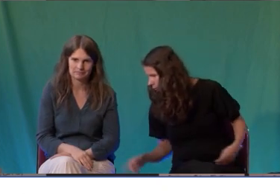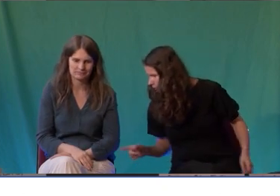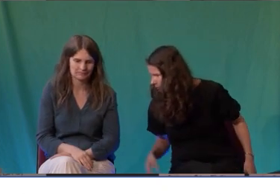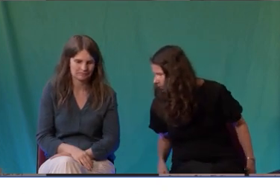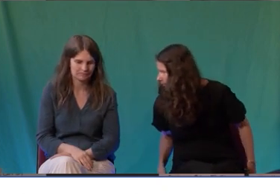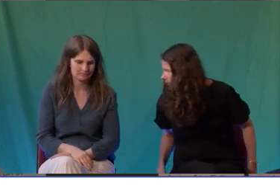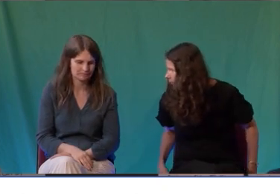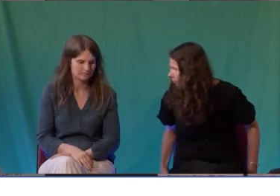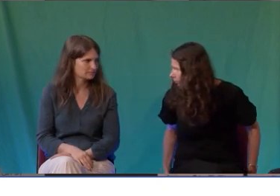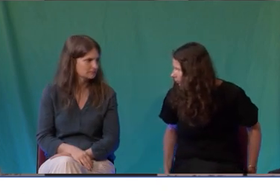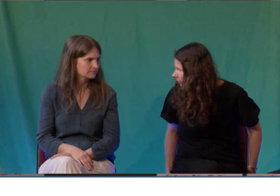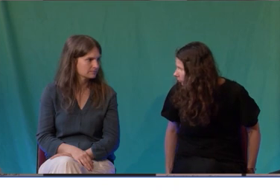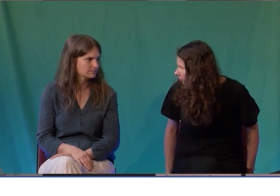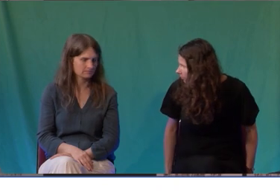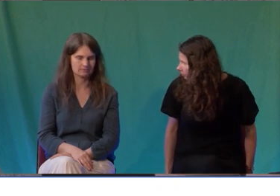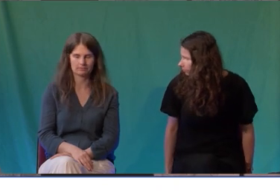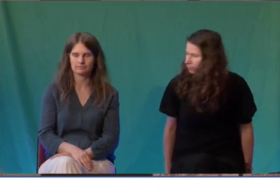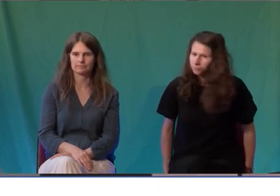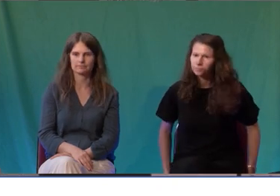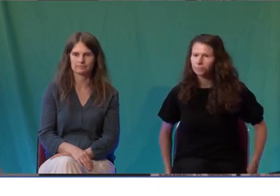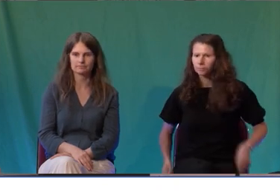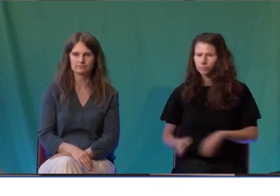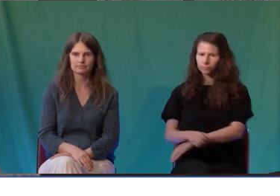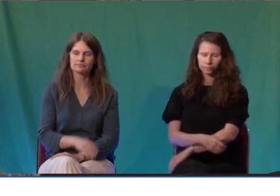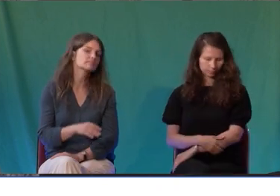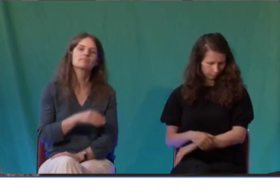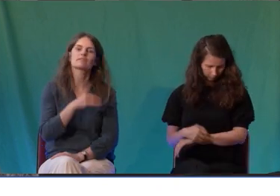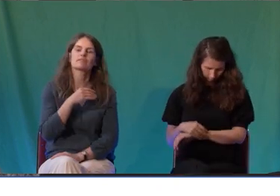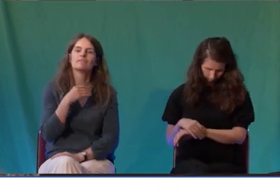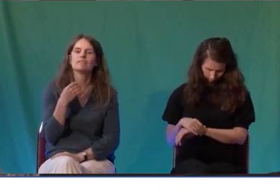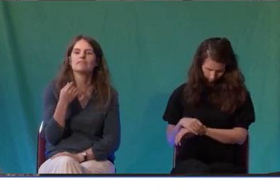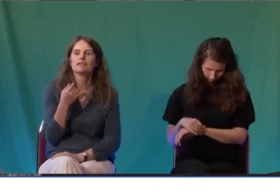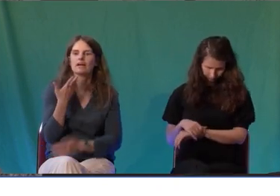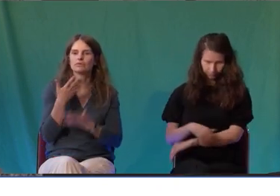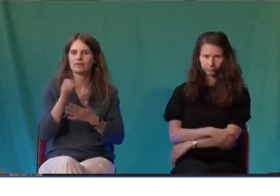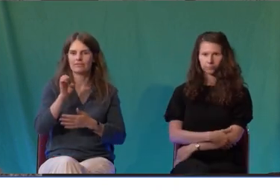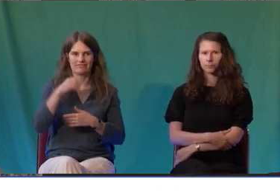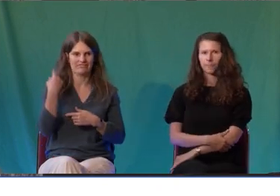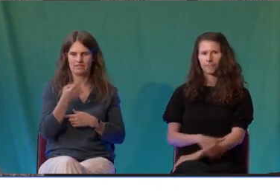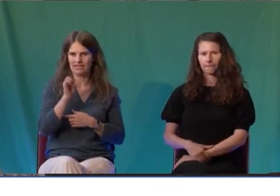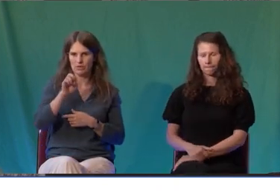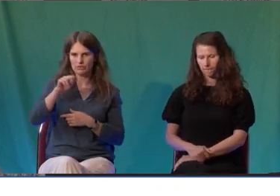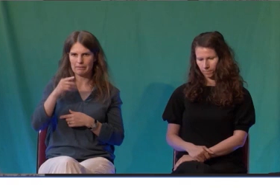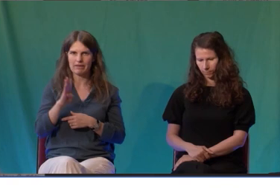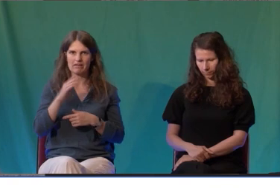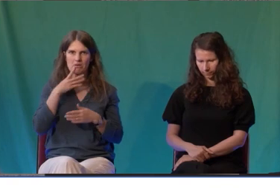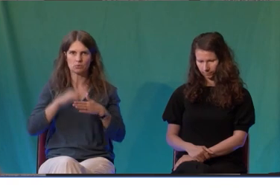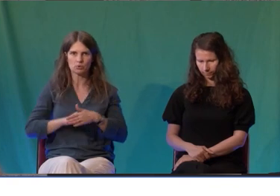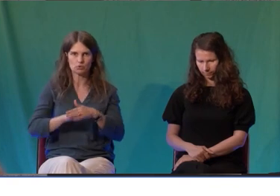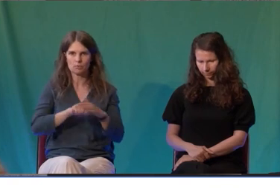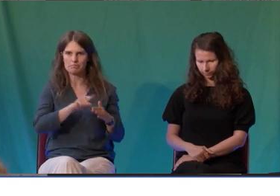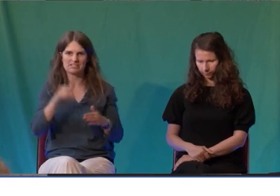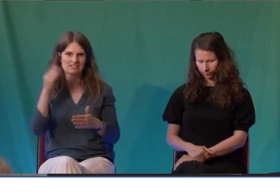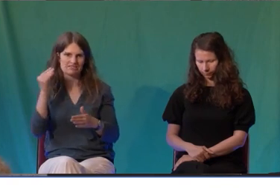genau was immer so ein bisschen Diskussionen auch ist inwieweit wir als eotb unterstützen sollen und dürfen auch bei der